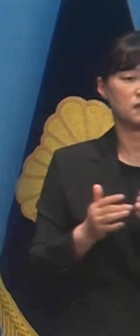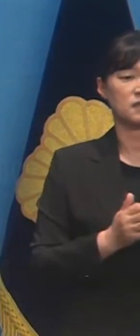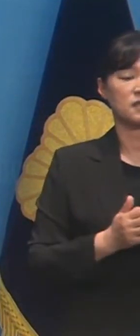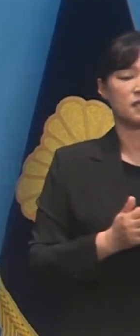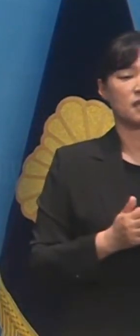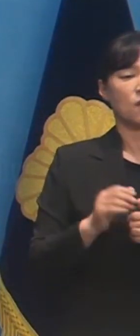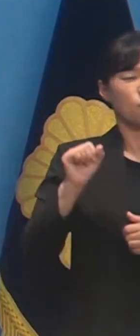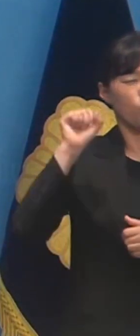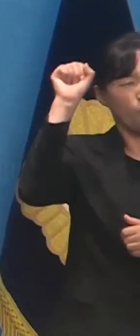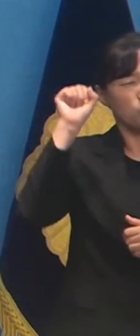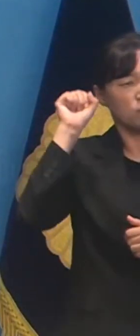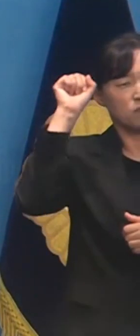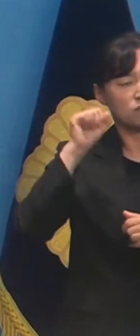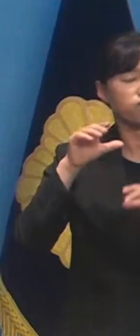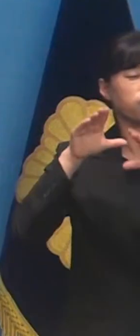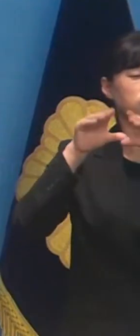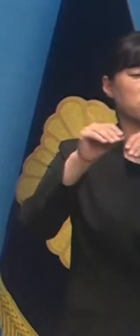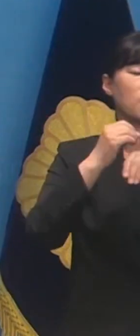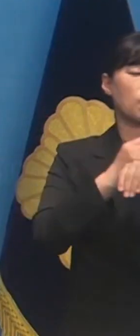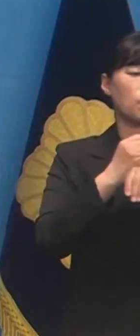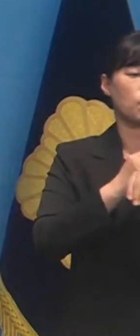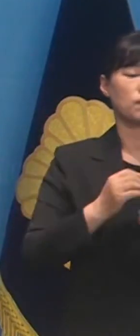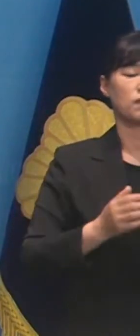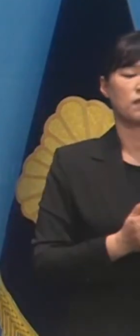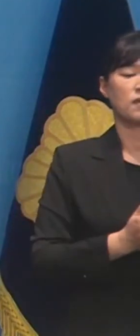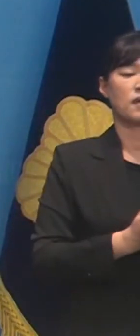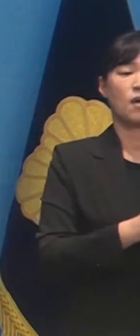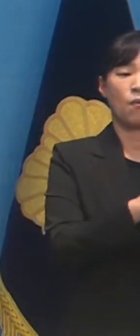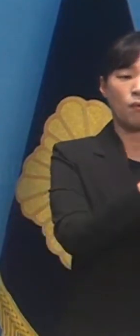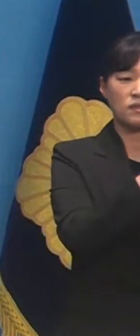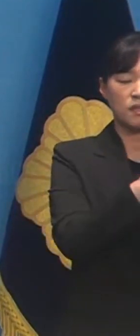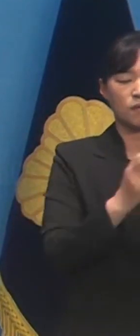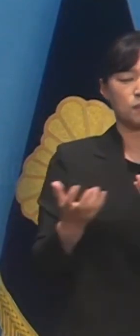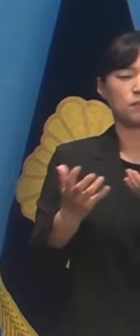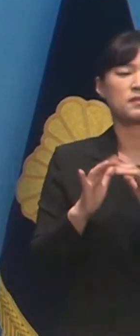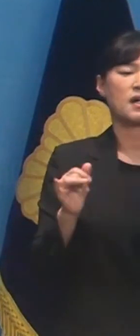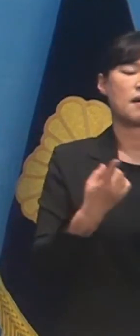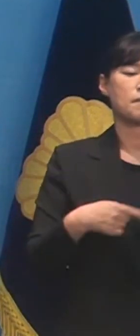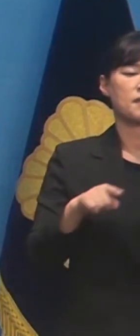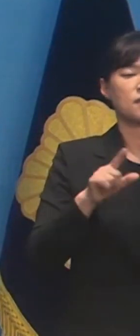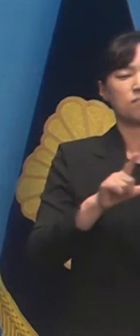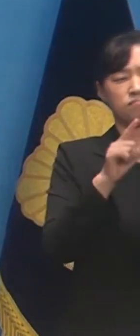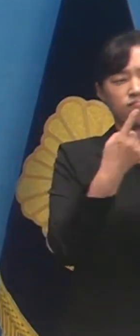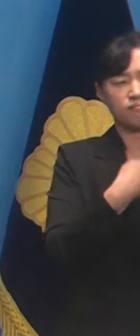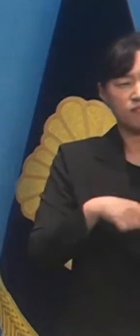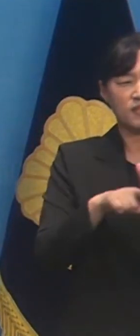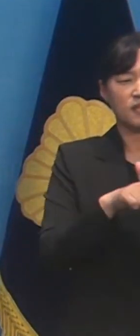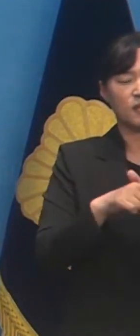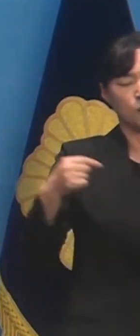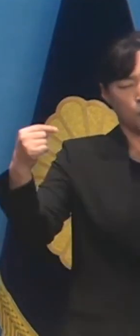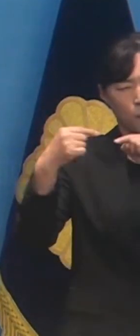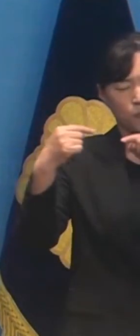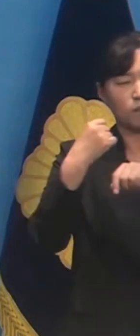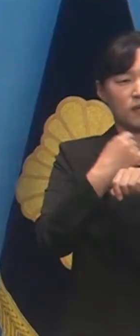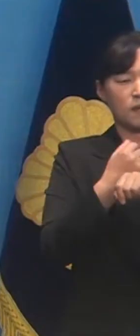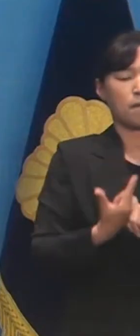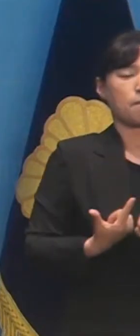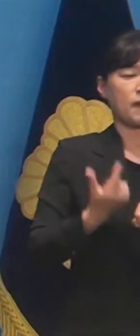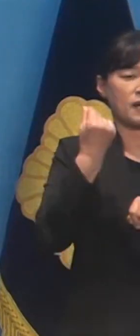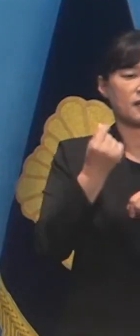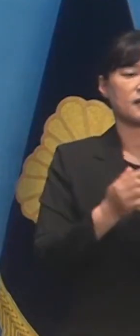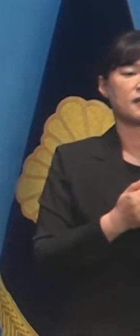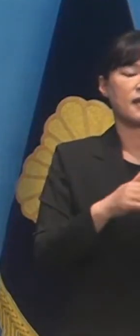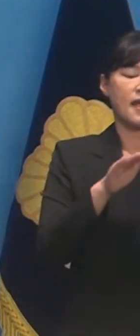지회장의 고공농성 중단과 노사 상생 협력을 위해 진정성 있는 태도로 교섭에 임하여